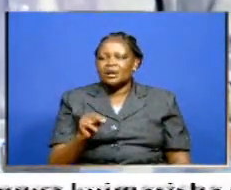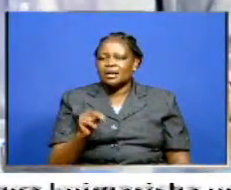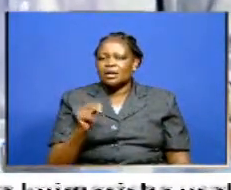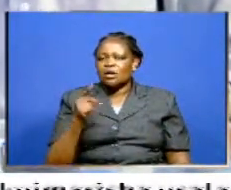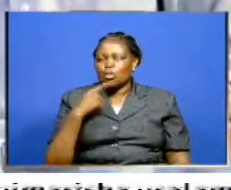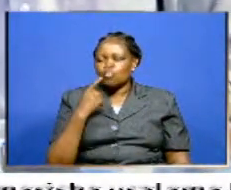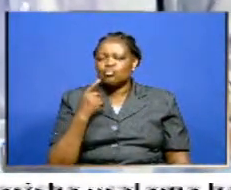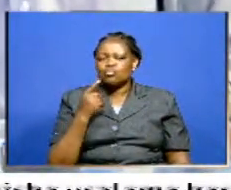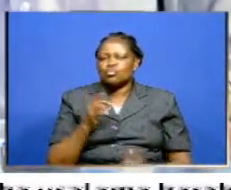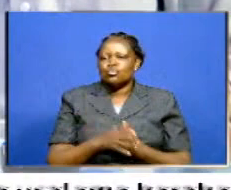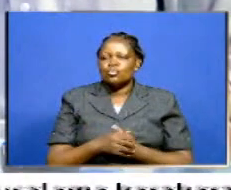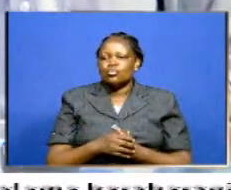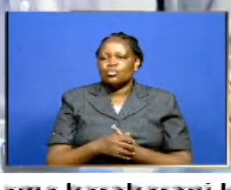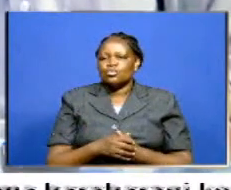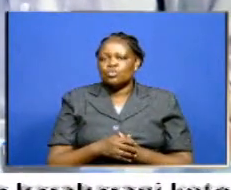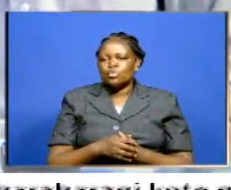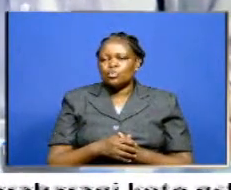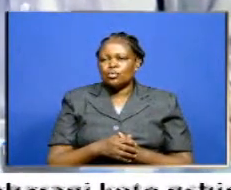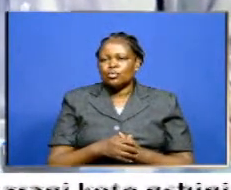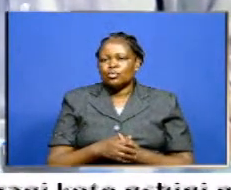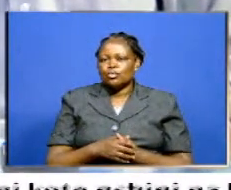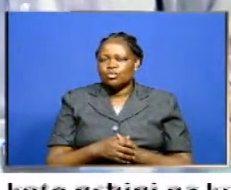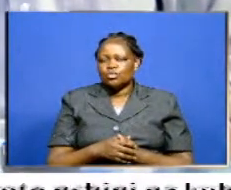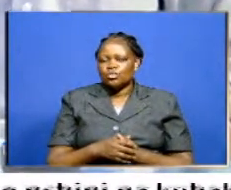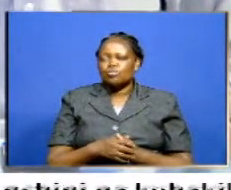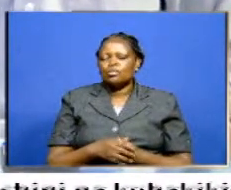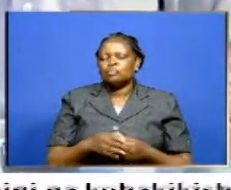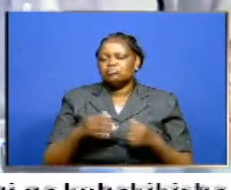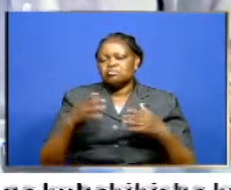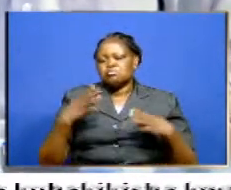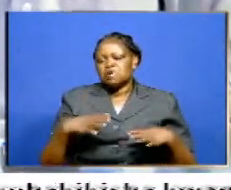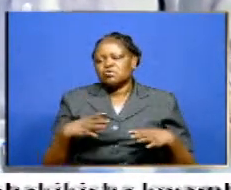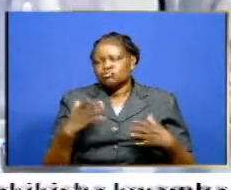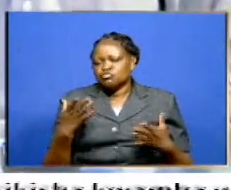ni mwanaharakati wa masuala ya elimu, vile vile ni mwanaharakati ama vile